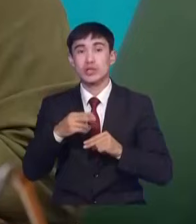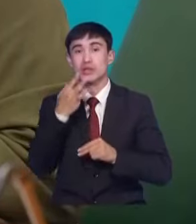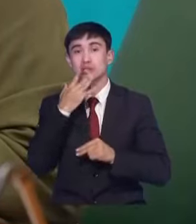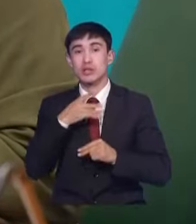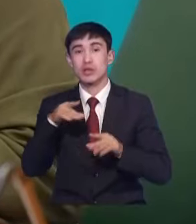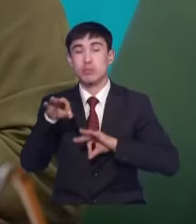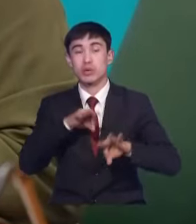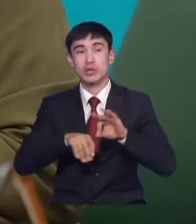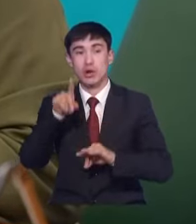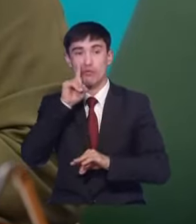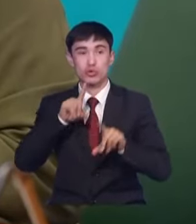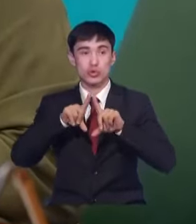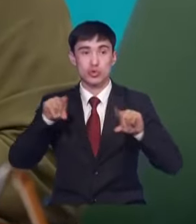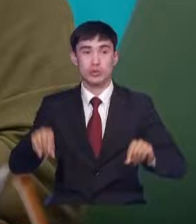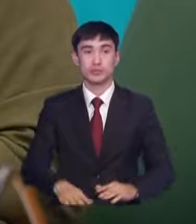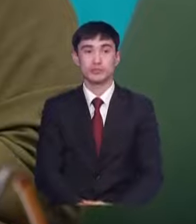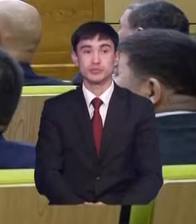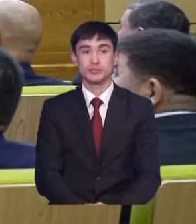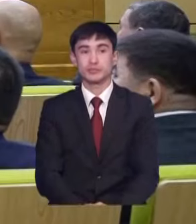национального проекта комфортная